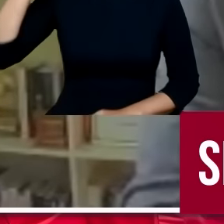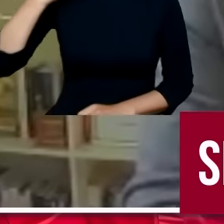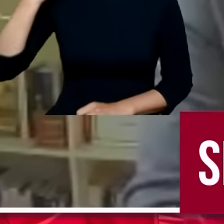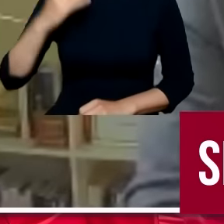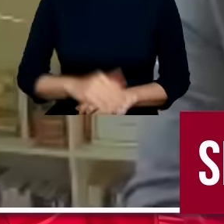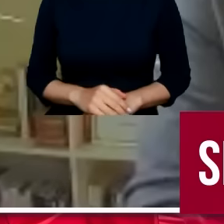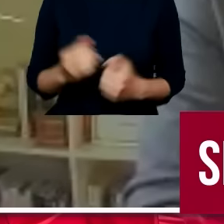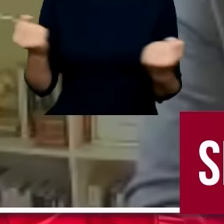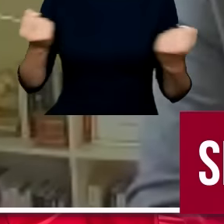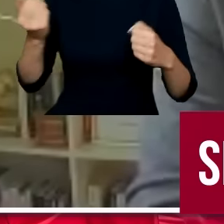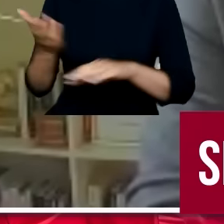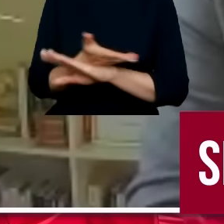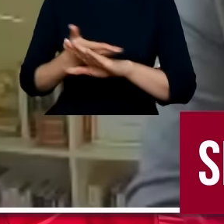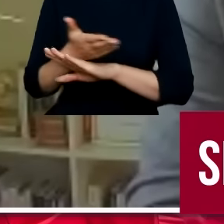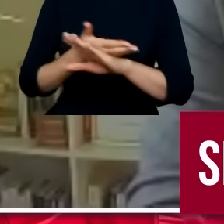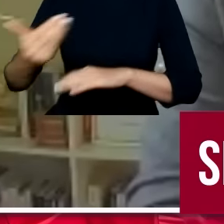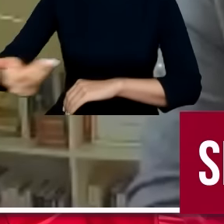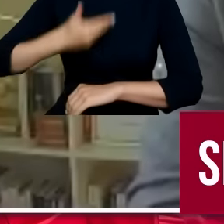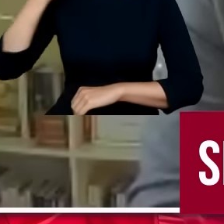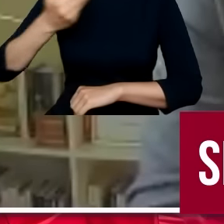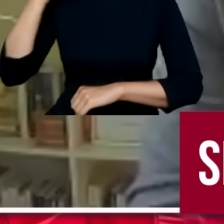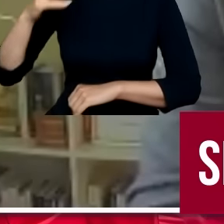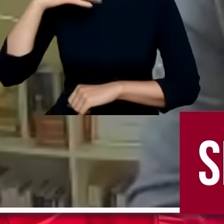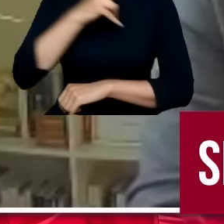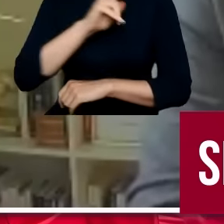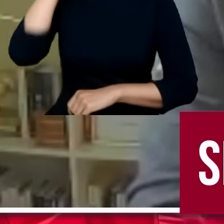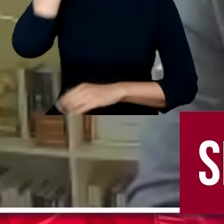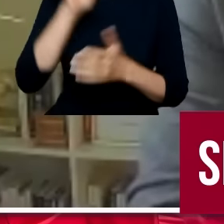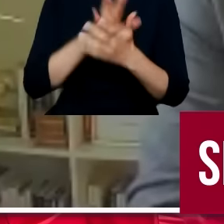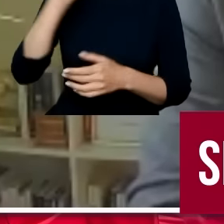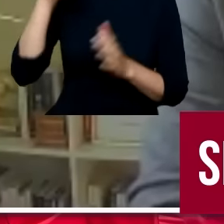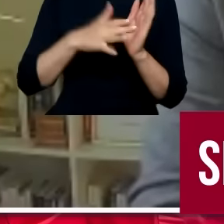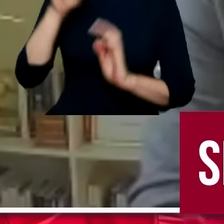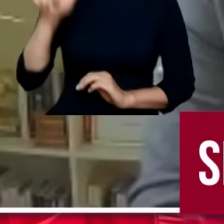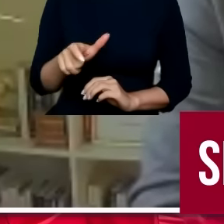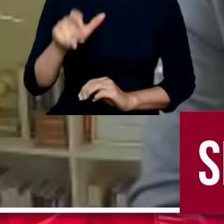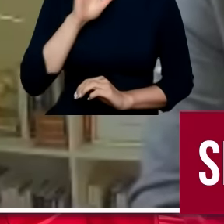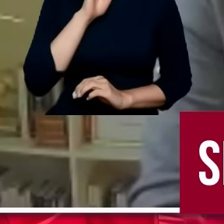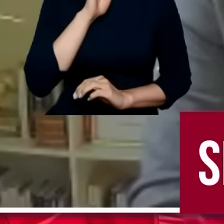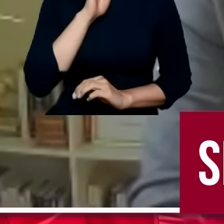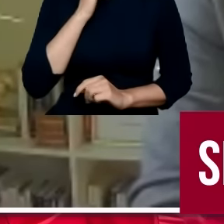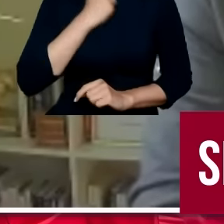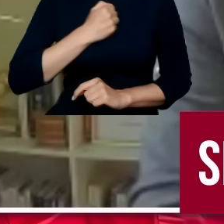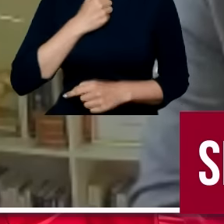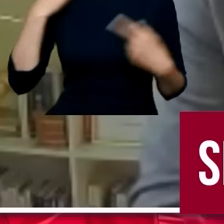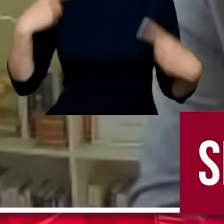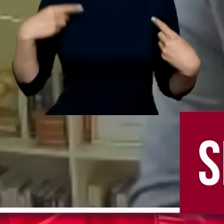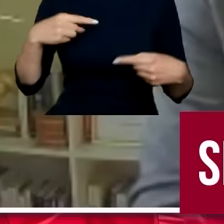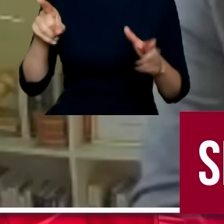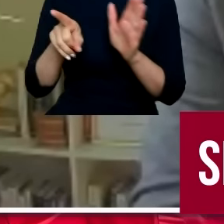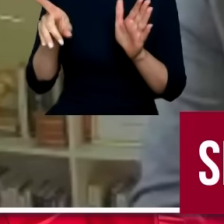hipokryzji i chyba wszyscy którzy znają Donalda Tuska to nawet się zbytnio tym nie przejęli bo ono było ukierunkowane i